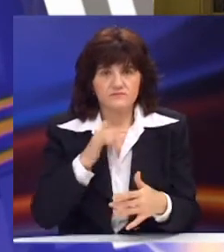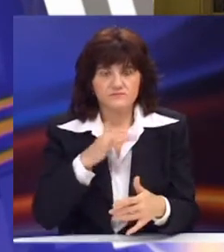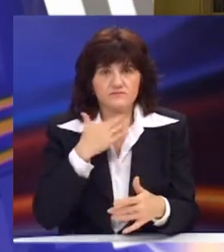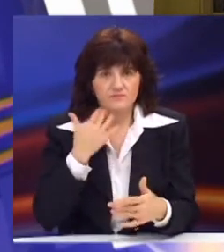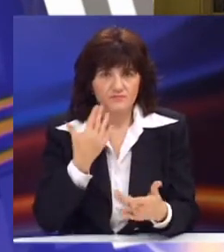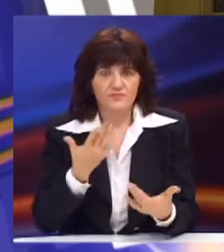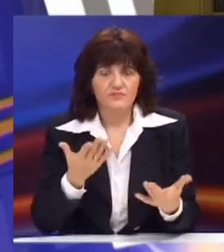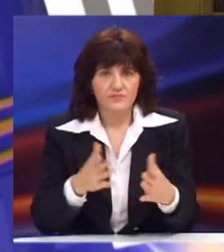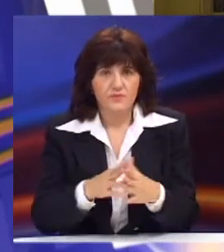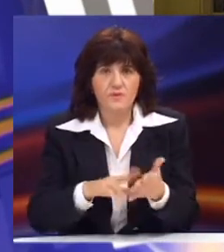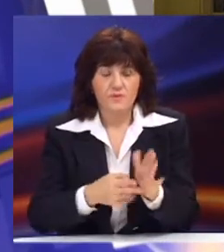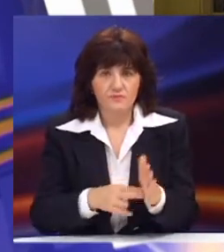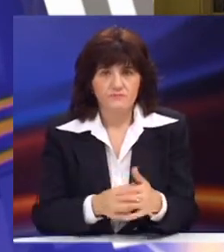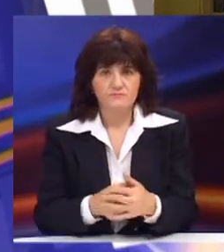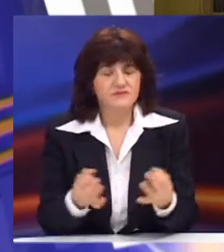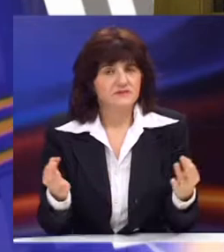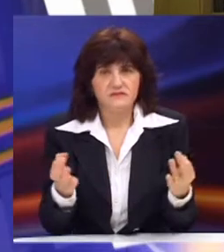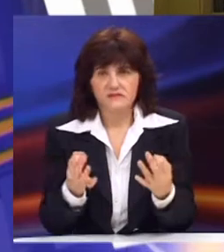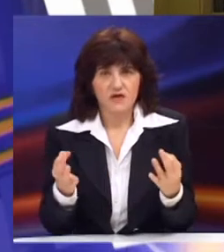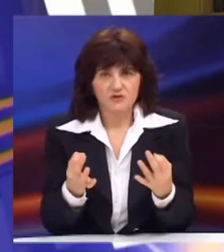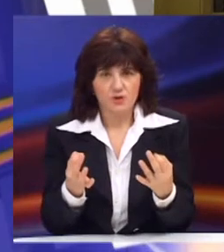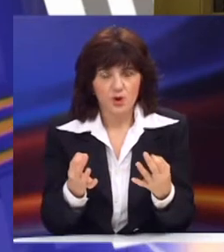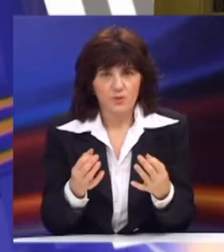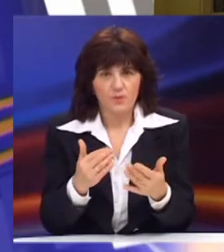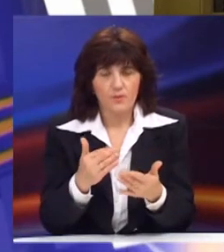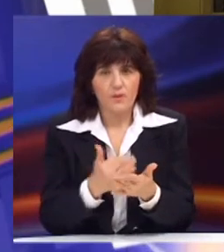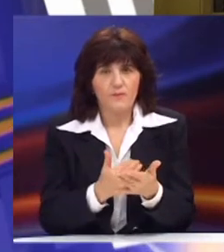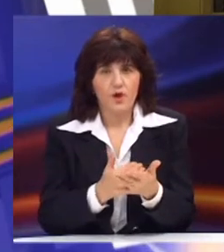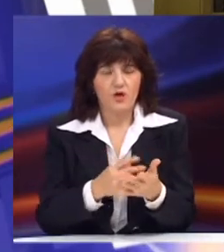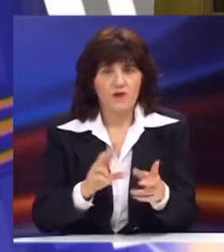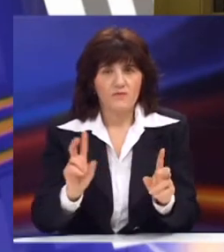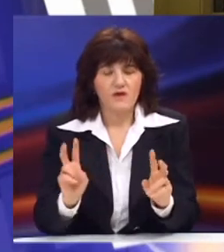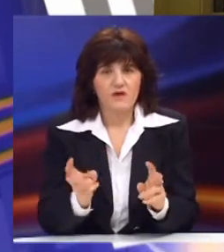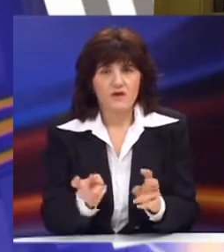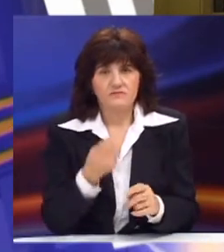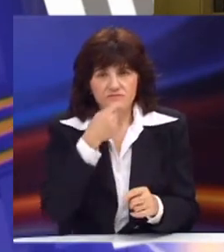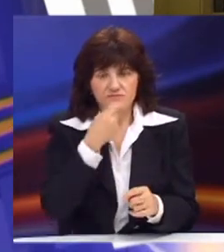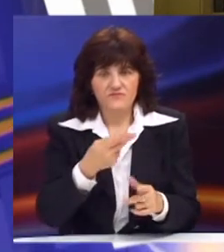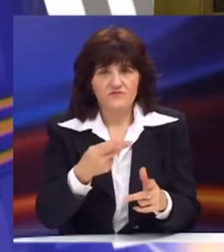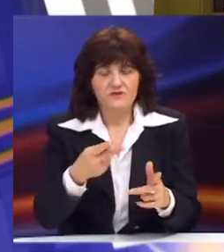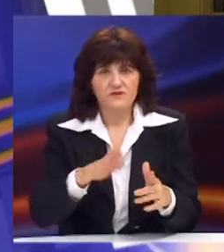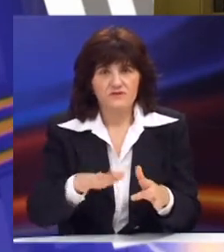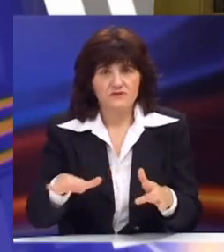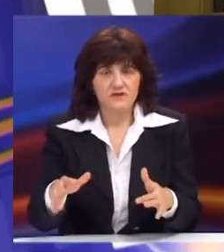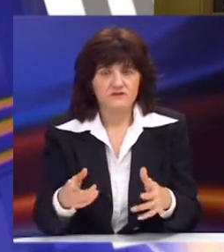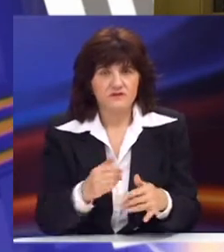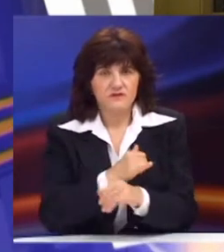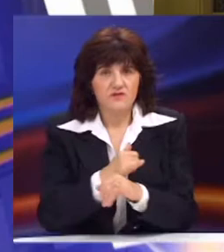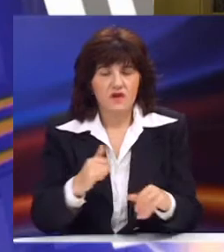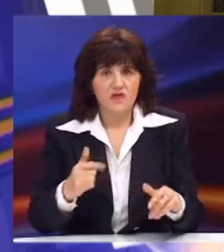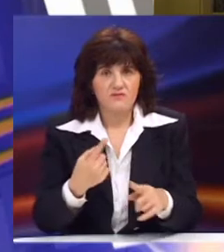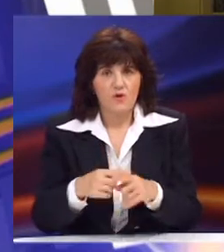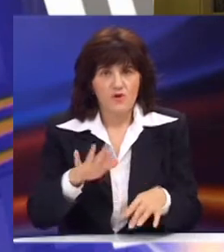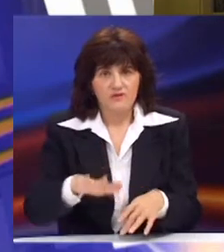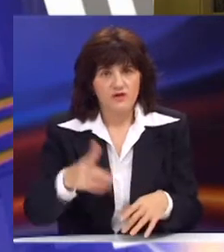u Subotici, međutim sa najvećim problemima. Zašto je pokrenut program ranom razvoju dece? Zato što je nauka